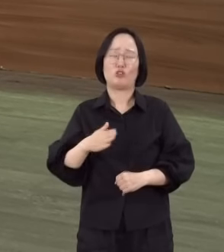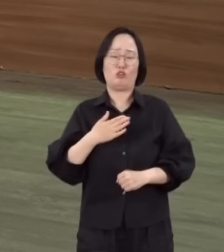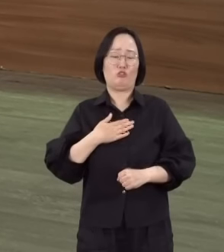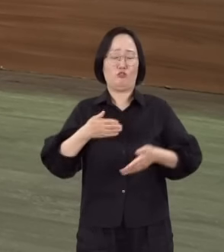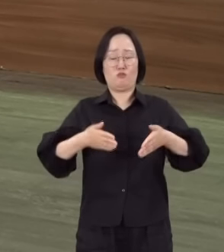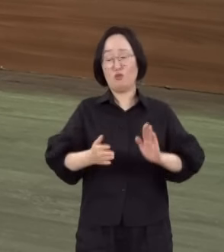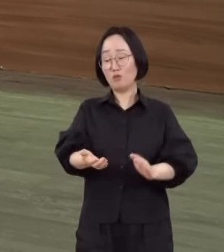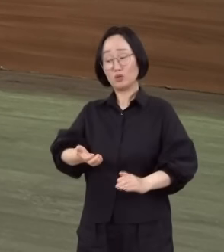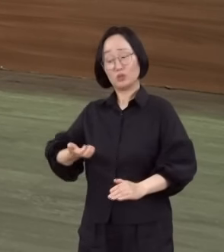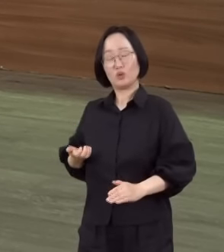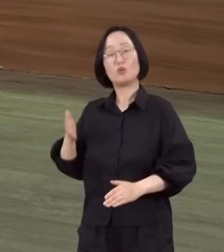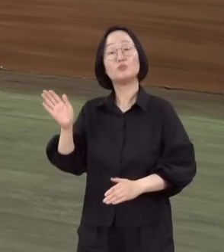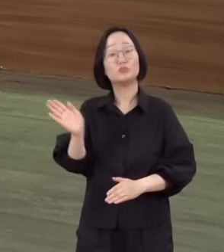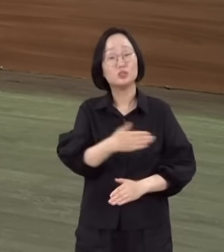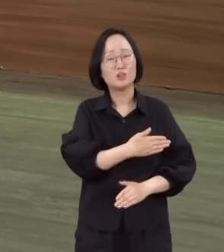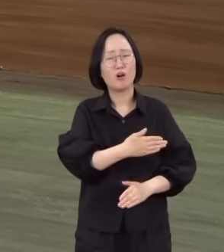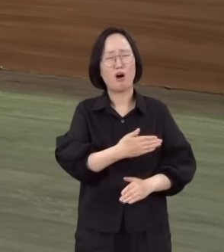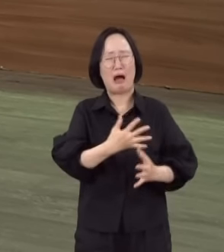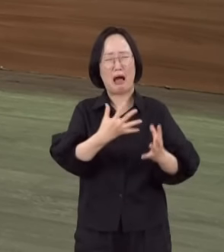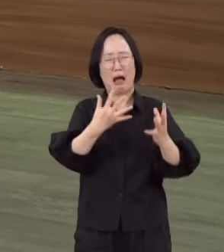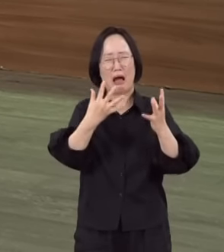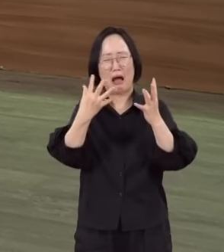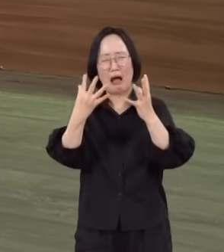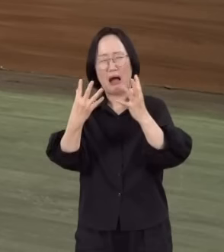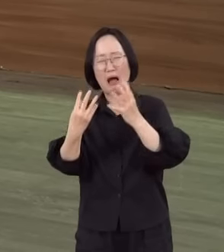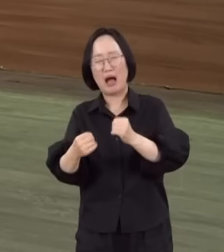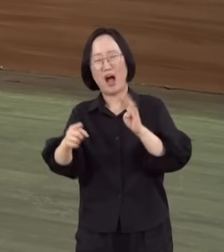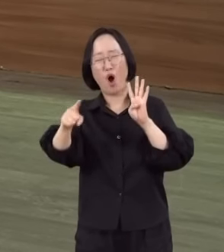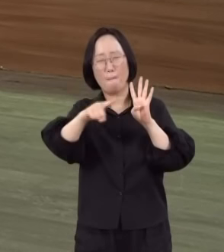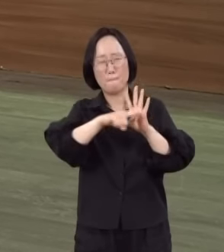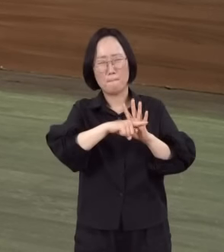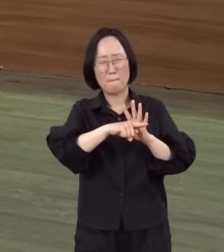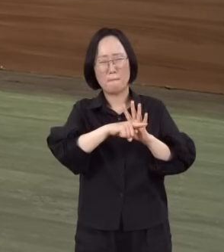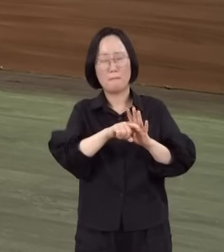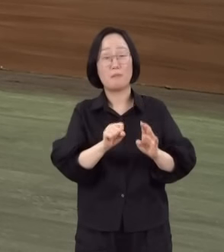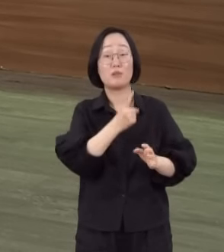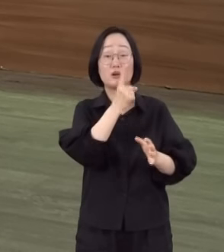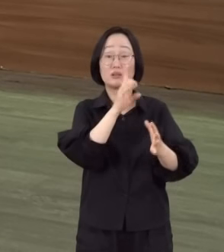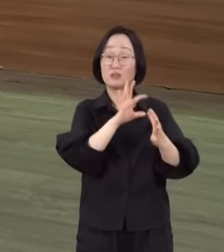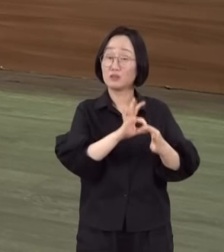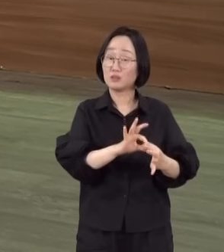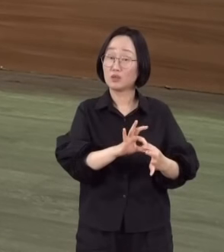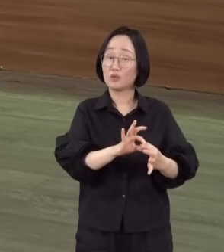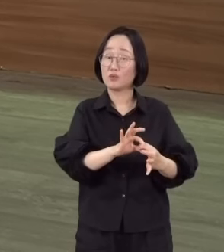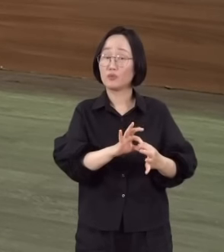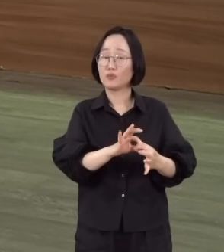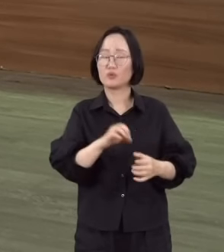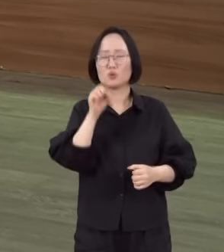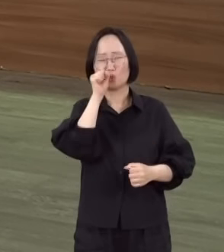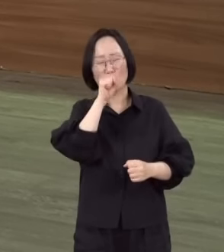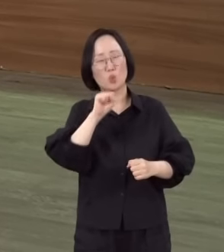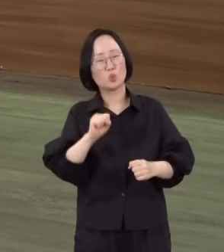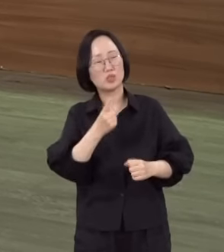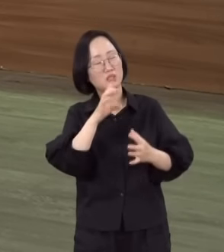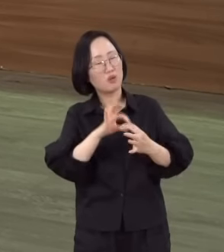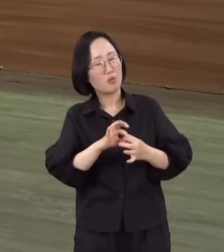지었던 수많은 그 업보의 인연들 좋은 업의 인연도 있었겠지만